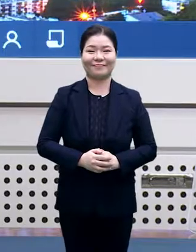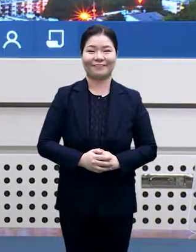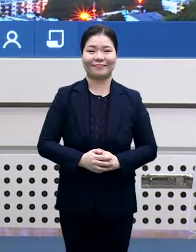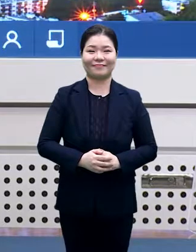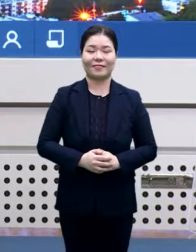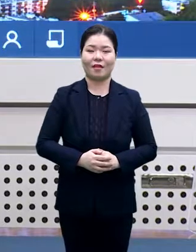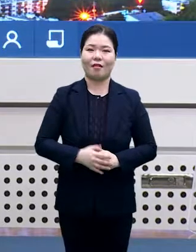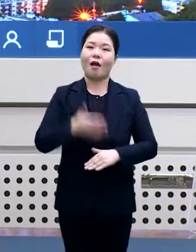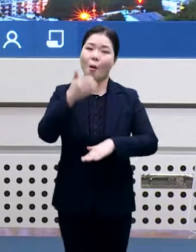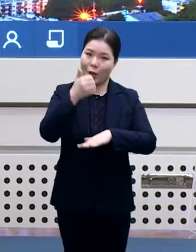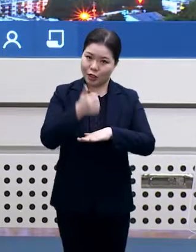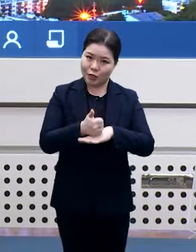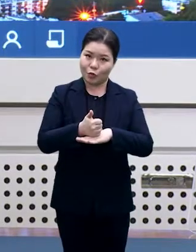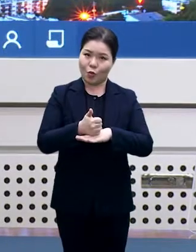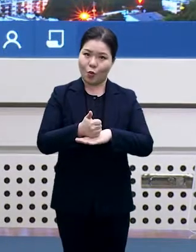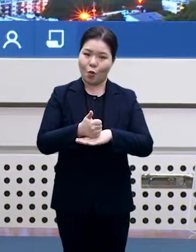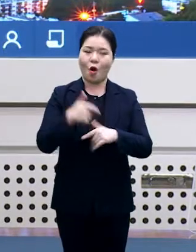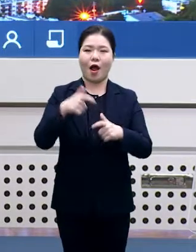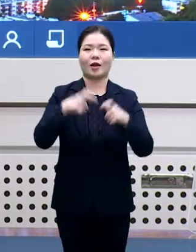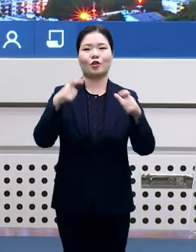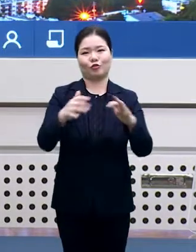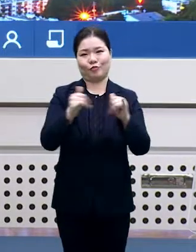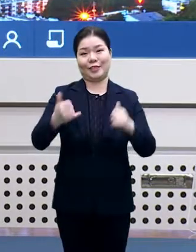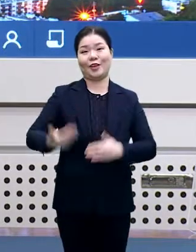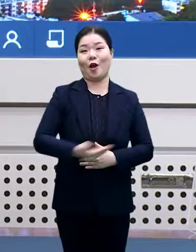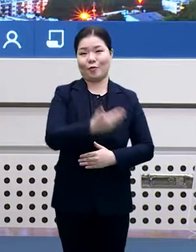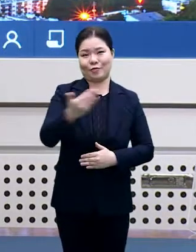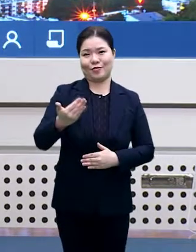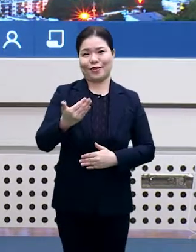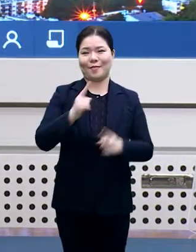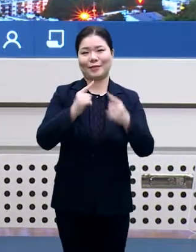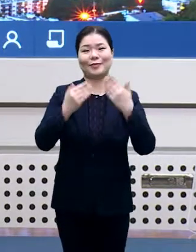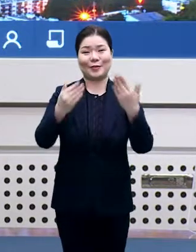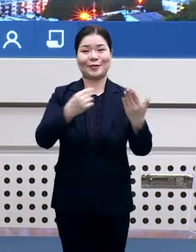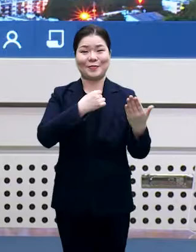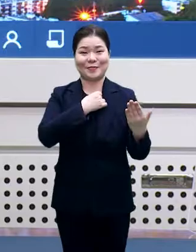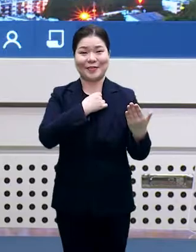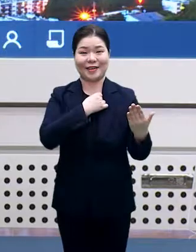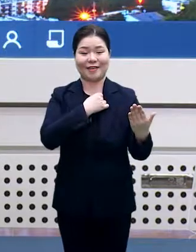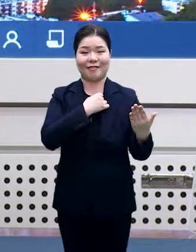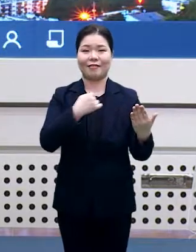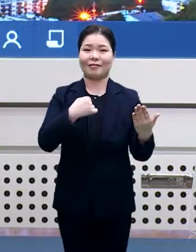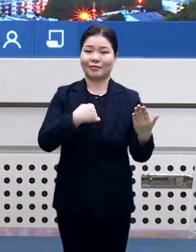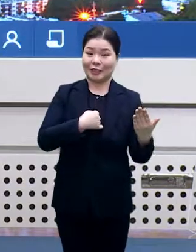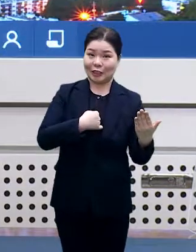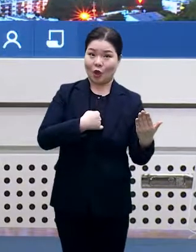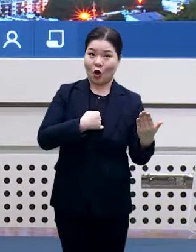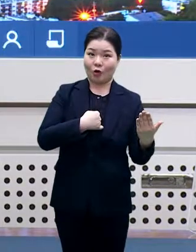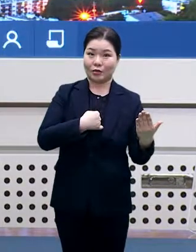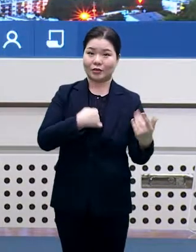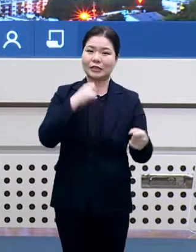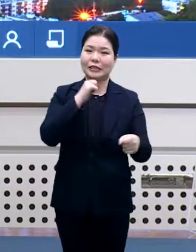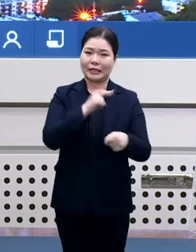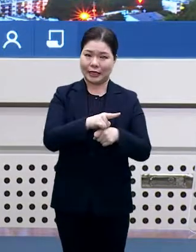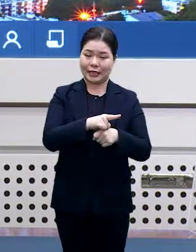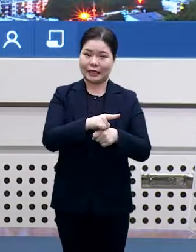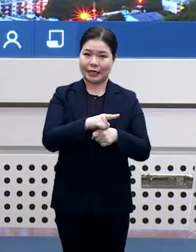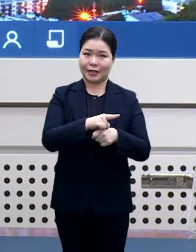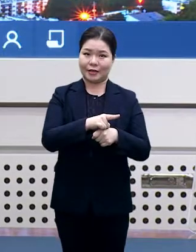바랍니다. 마지막으로 우리 강남 구민께 한 말씀 드리겠습니다.